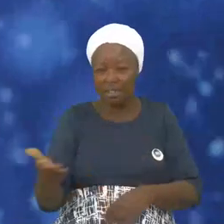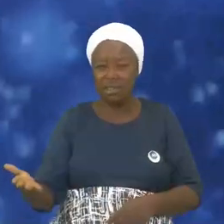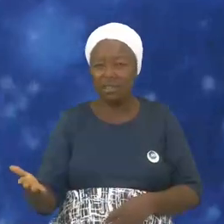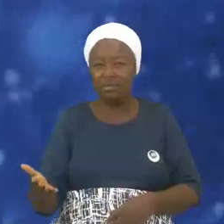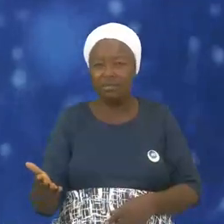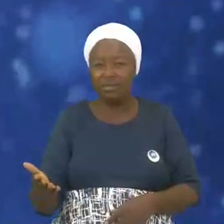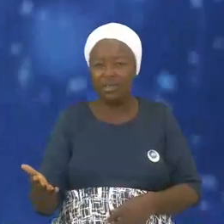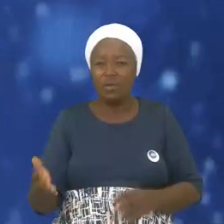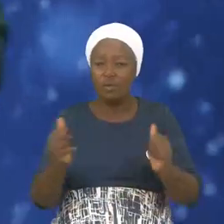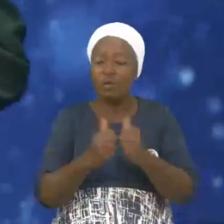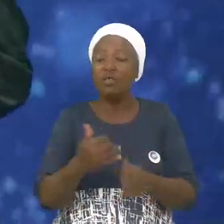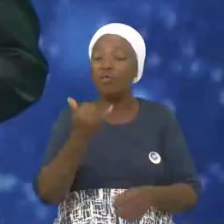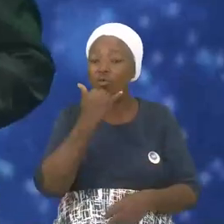si